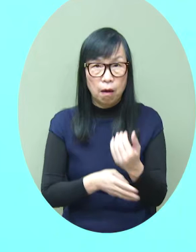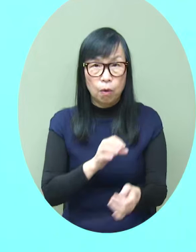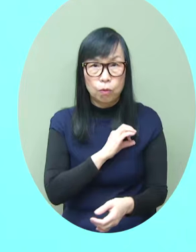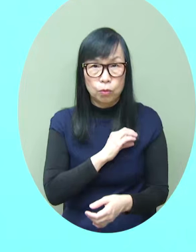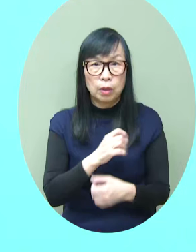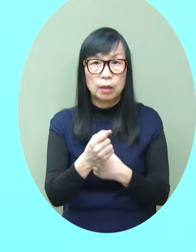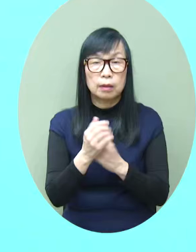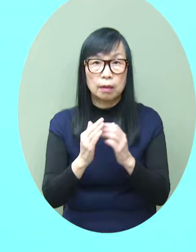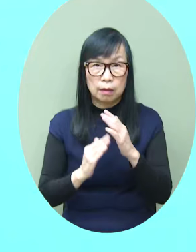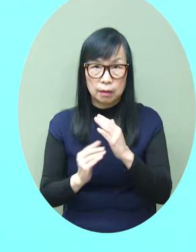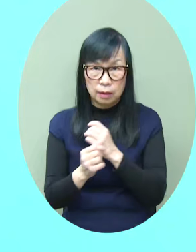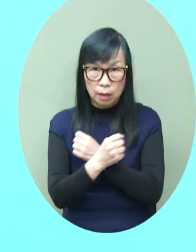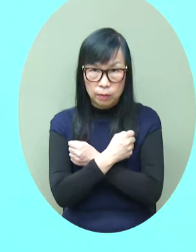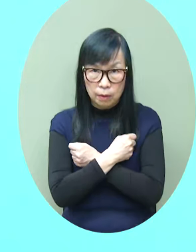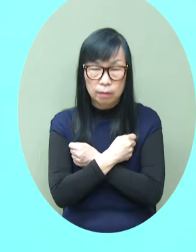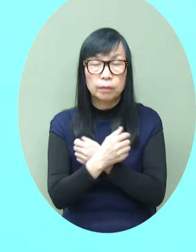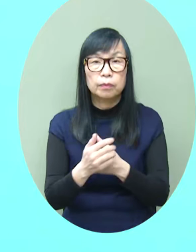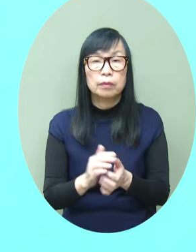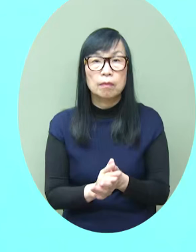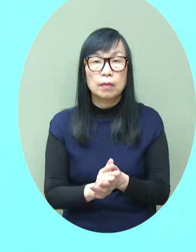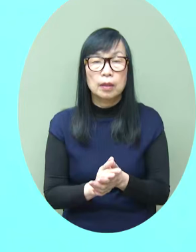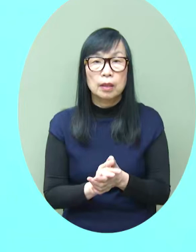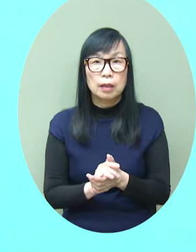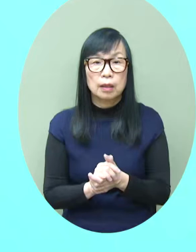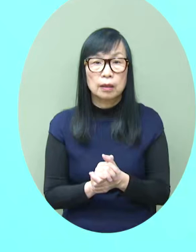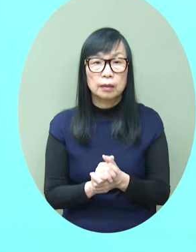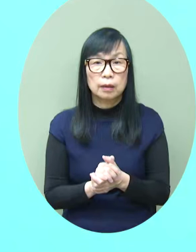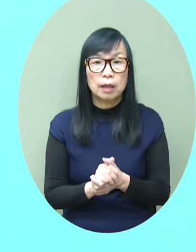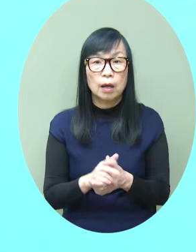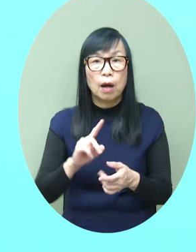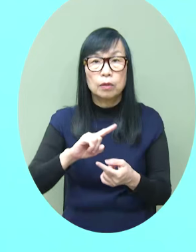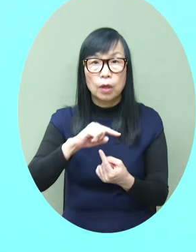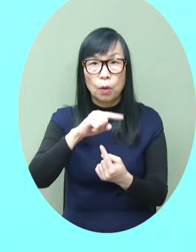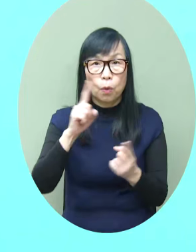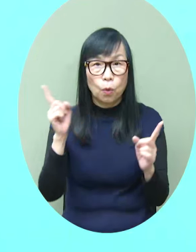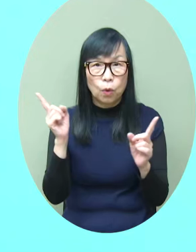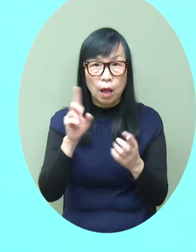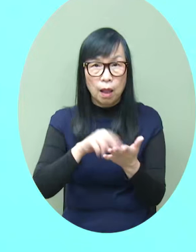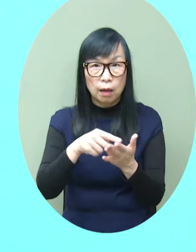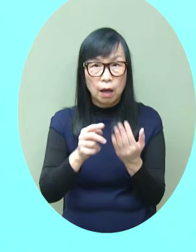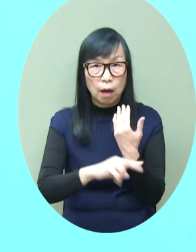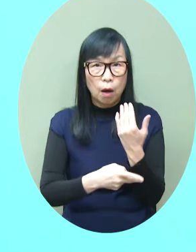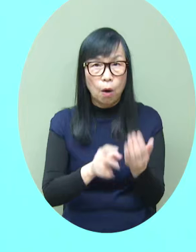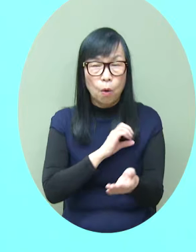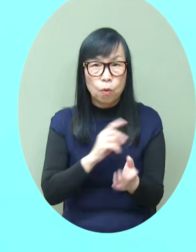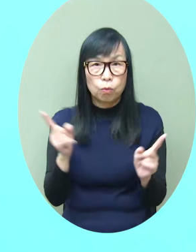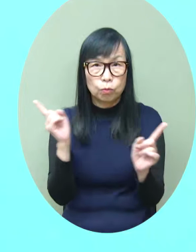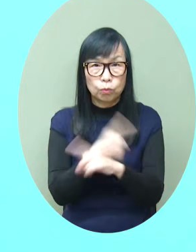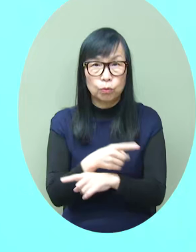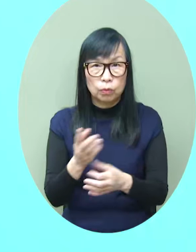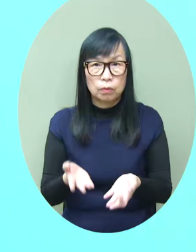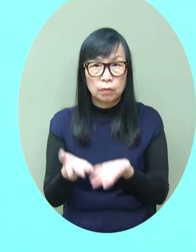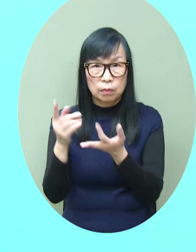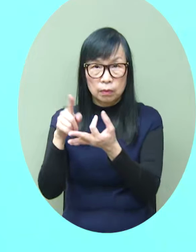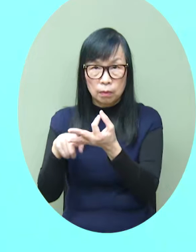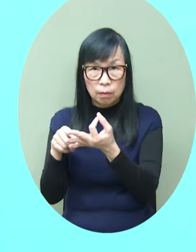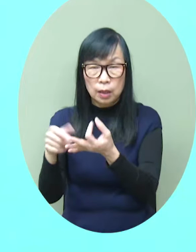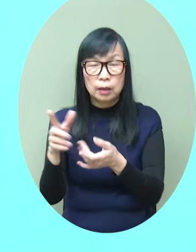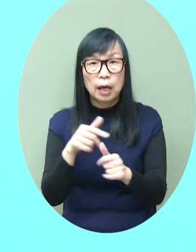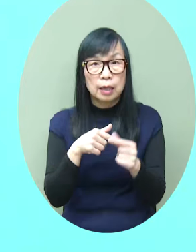會。換句話說咧，亦都係進入咗。換屆立法會換屆選舉的提名期了，就由10